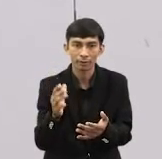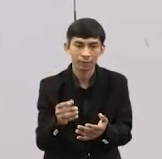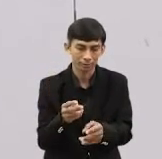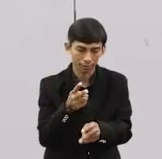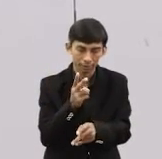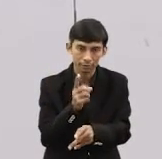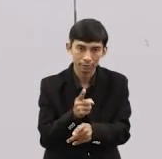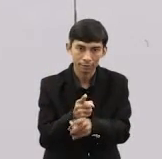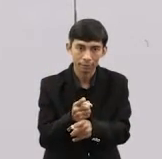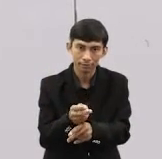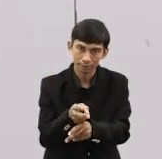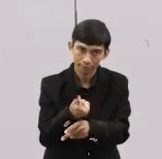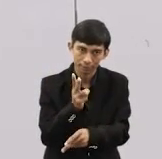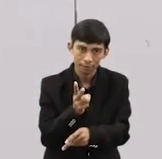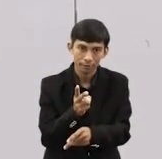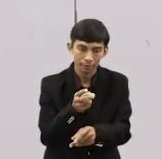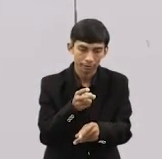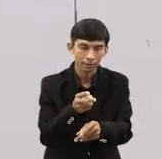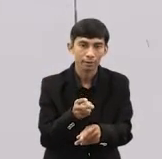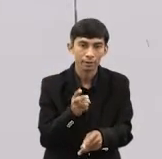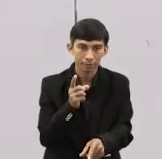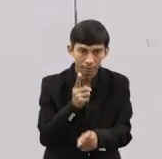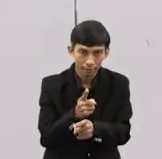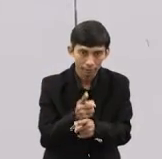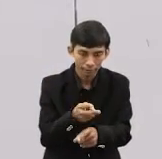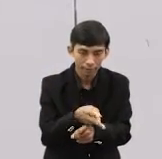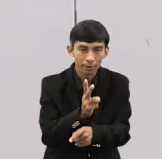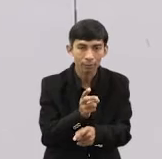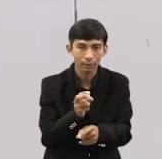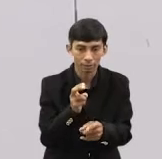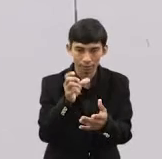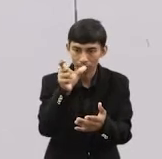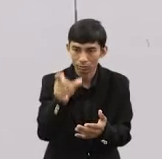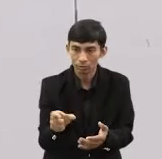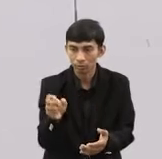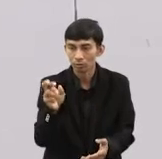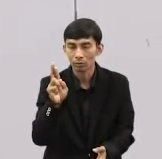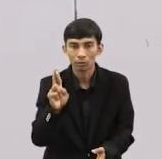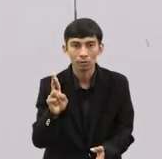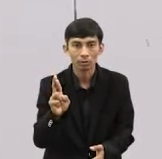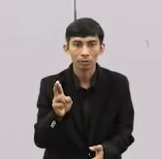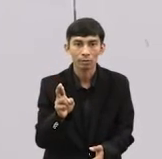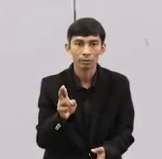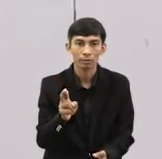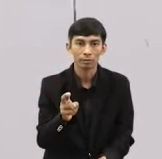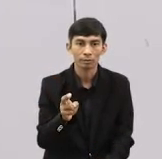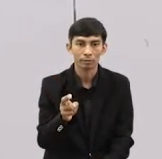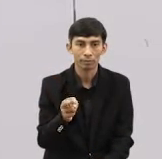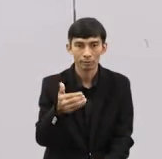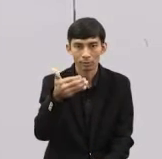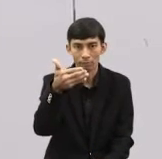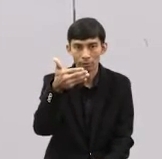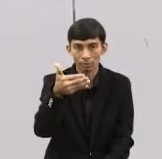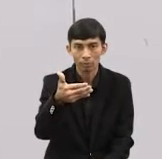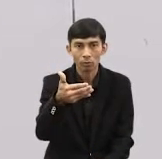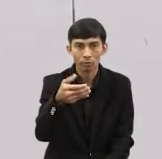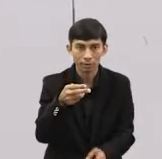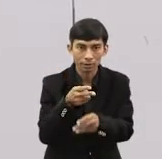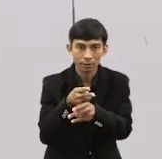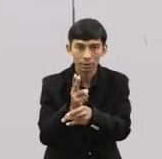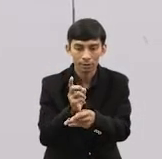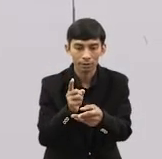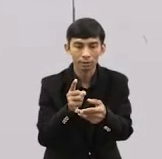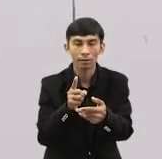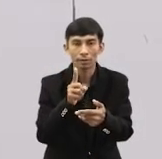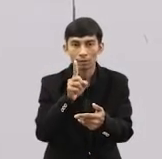hạt tim môi đá cứ dưỡng chảy bị tung rỉ rồi chân ác rầm buồn chảy ọt muối nơi xó rầm